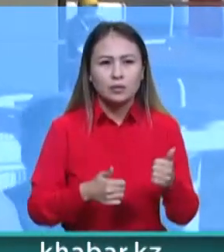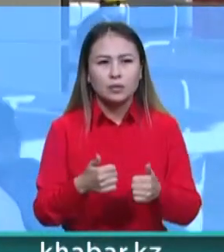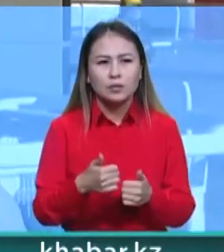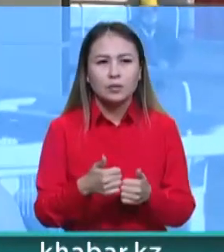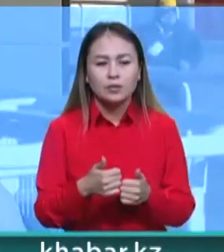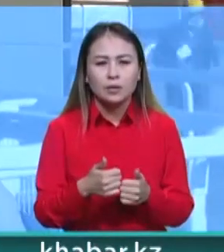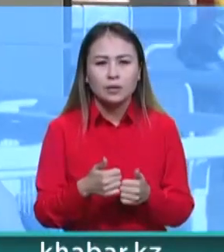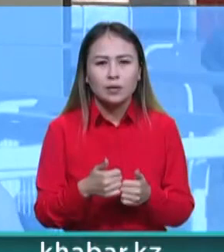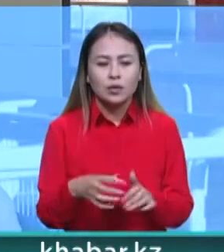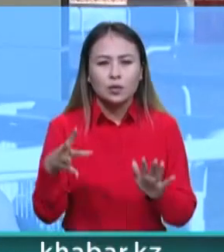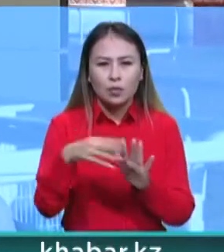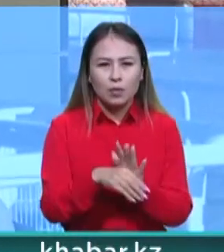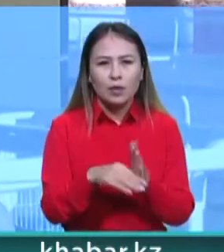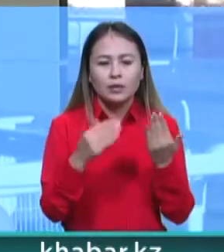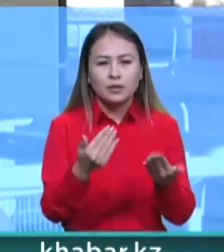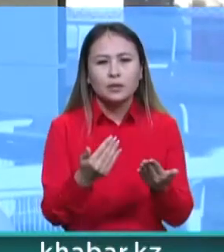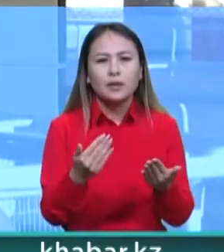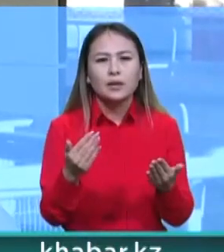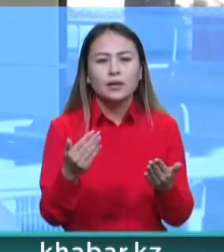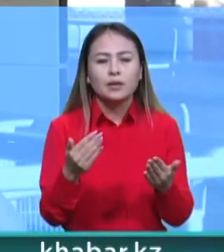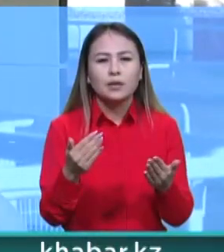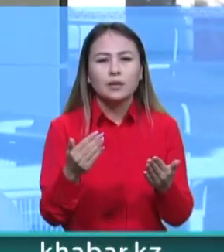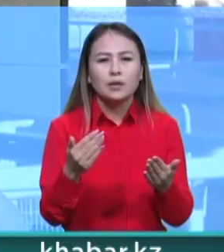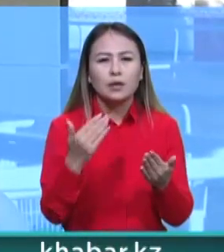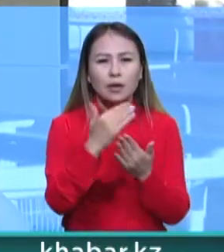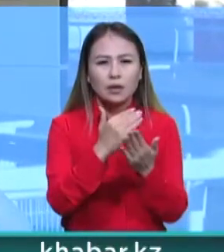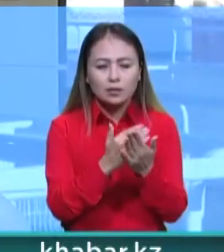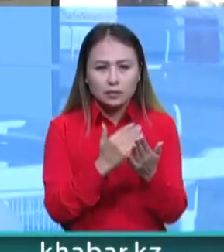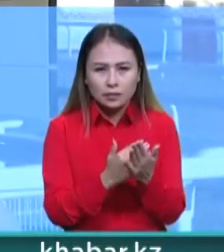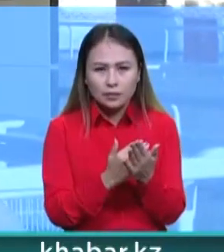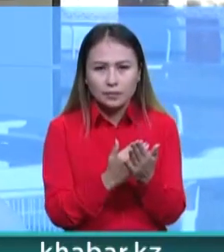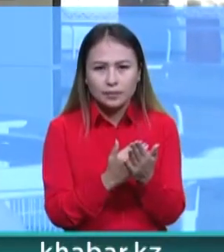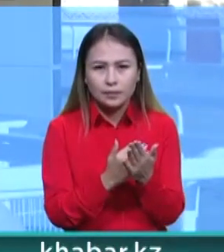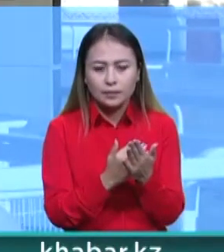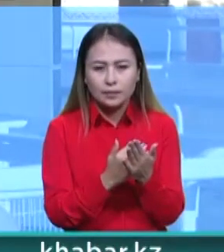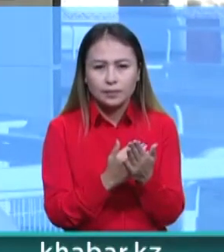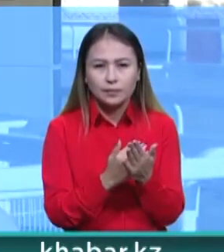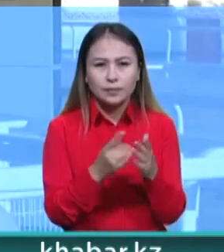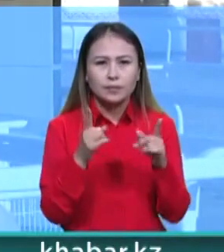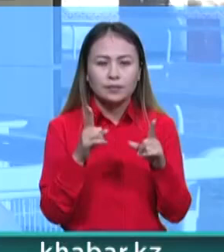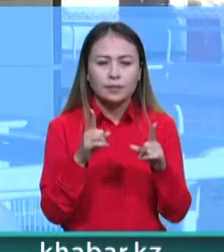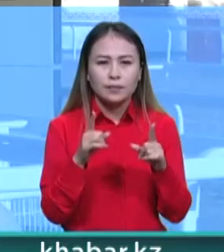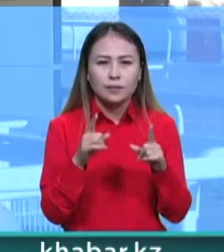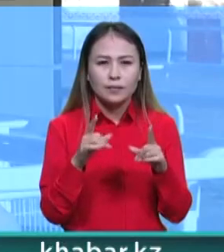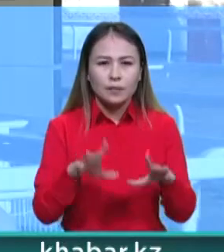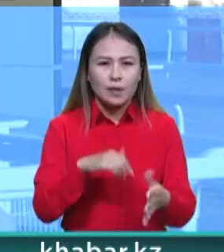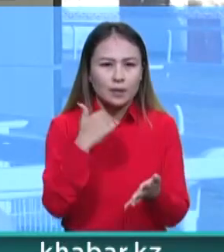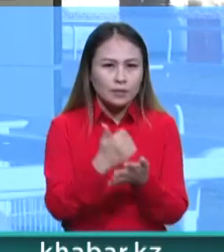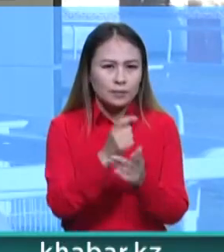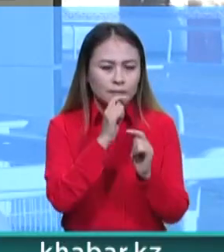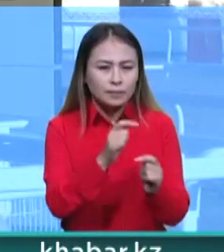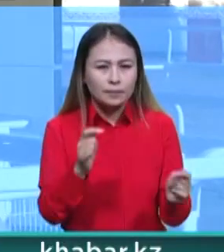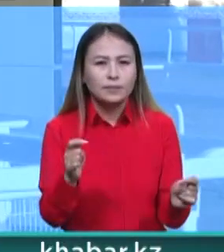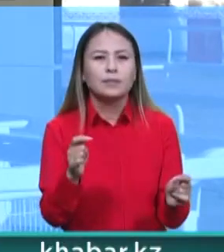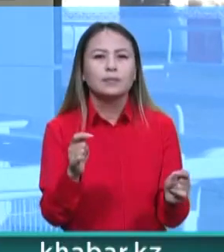отыр. Сонымен қатар бұл жерде кіші аламан бәсекесі бар, сонымен қатар Қынан бәйге бар. Одан кейін жорға жарысы бар. Негізінде бас жүлделерге